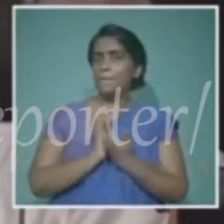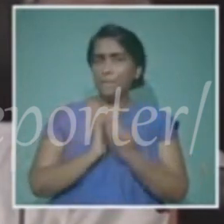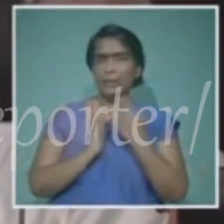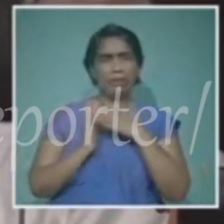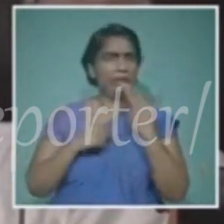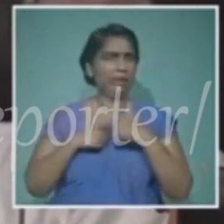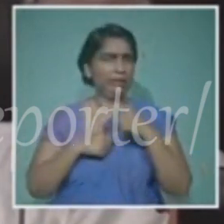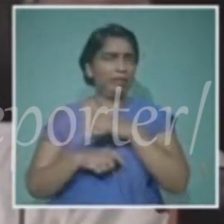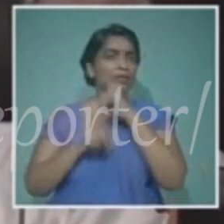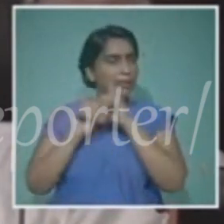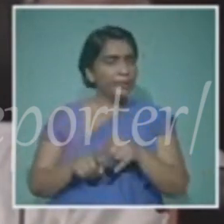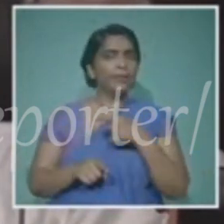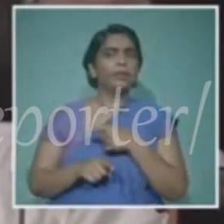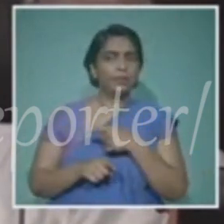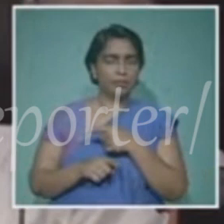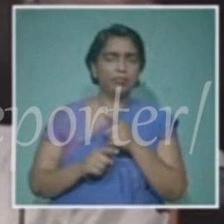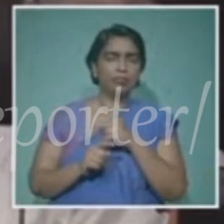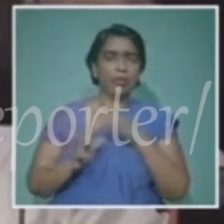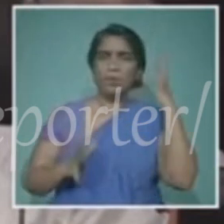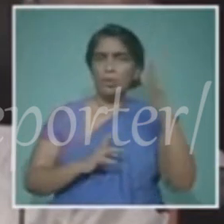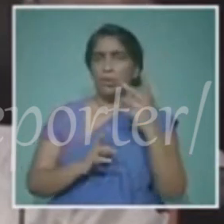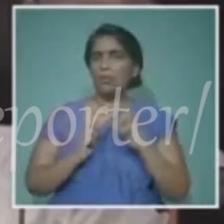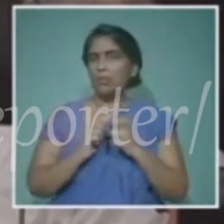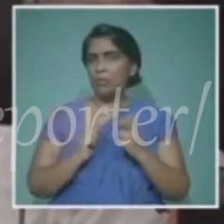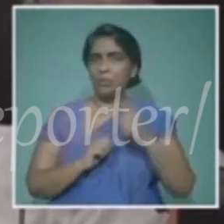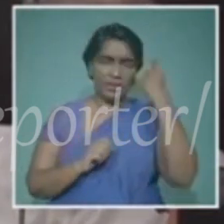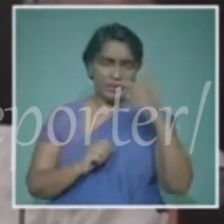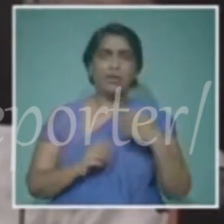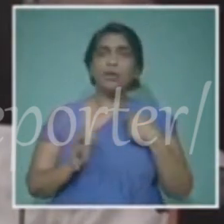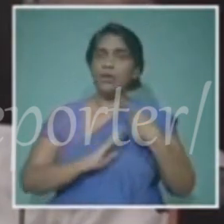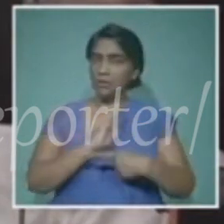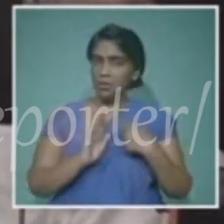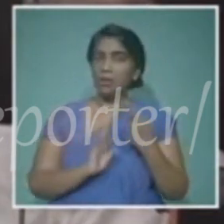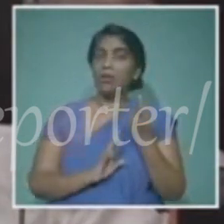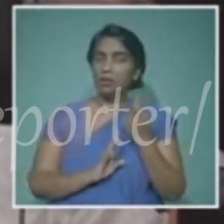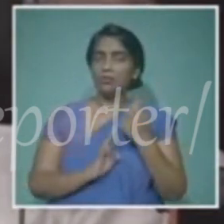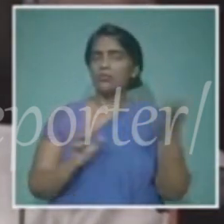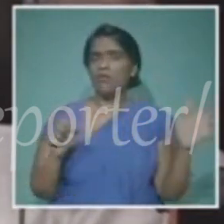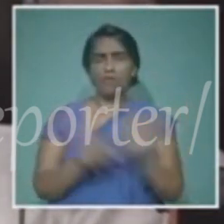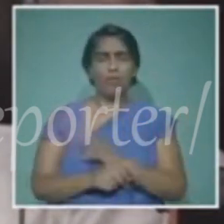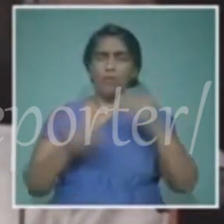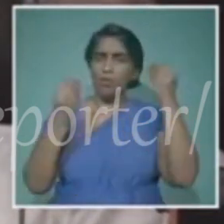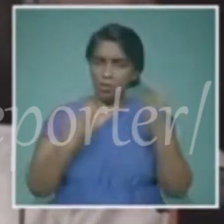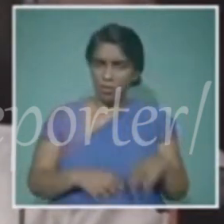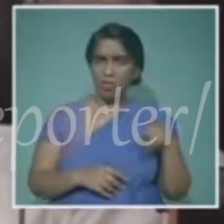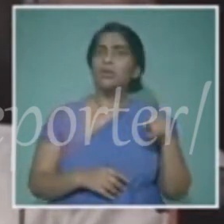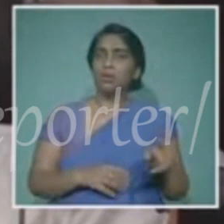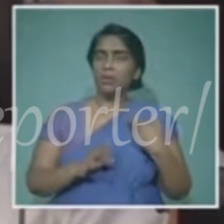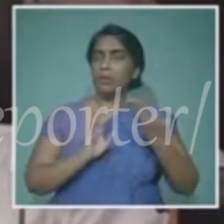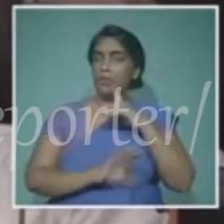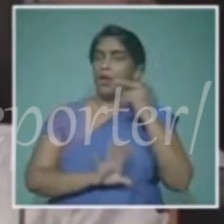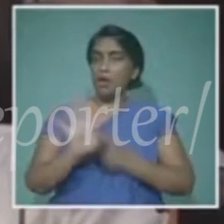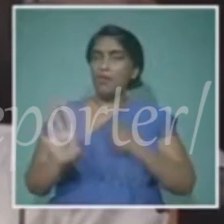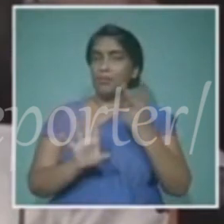හේතුවෙන් සහ ඊටම ඇදී උදා වුණු ගෝලීය අර්බුදයේ හේතුවෙන් අපේ රට ආර්ථිකය සම්පූර්ණයෙන් කඩා වැටුණා. පසුගිය